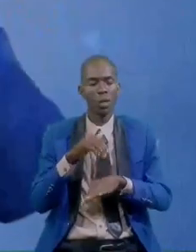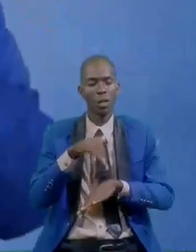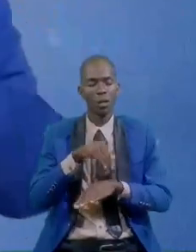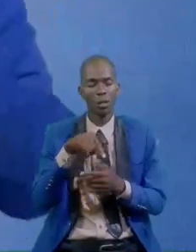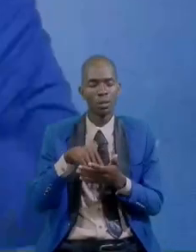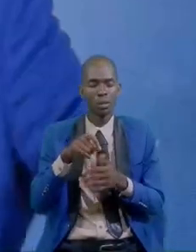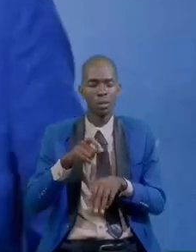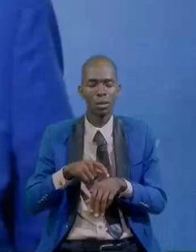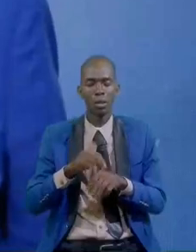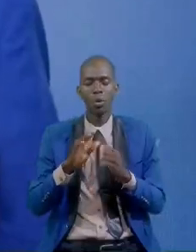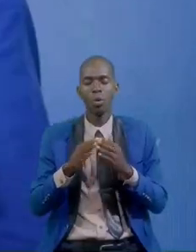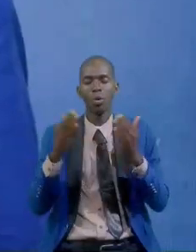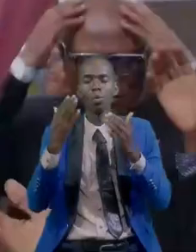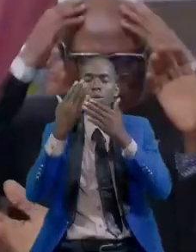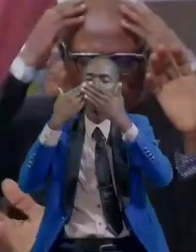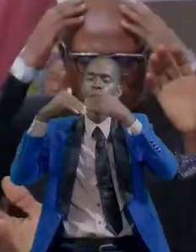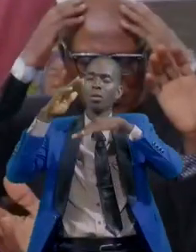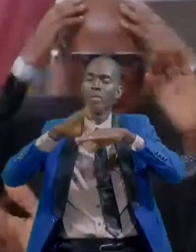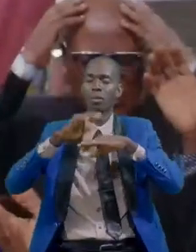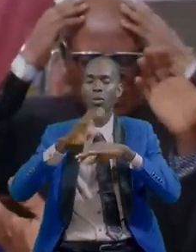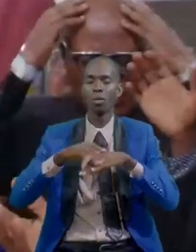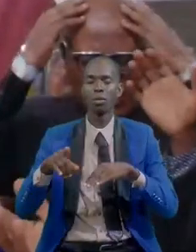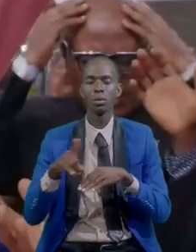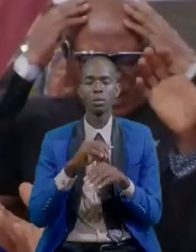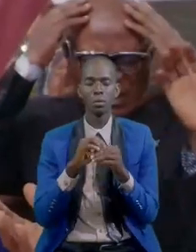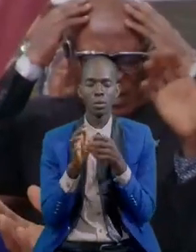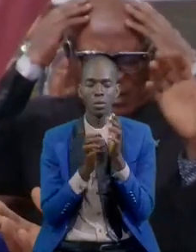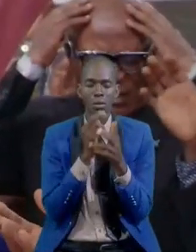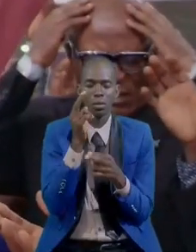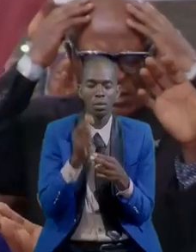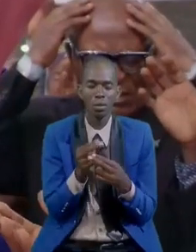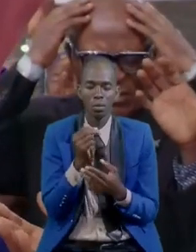Seigneur, ouvre les cieux sur eux, au nom de Jésus.